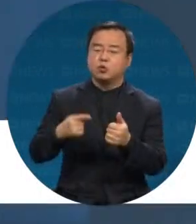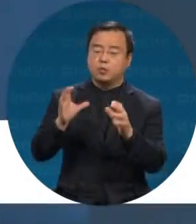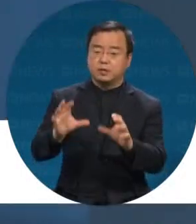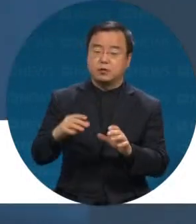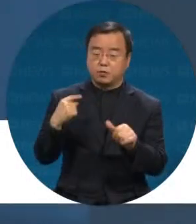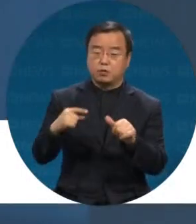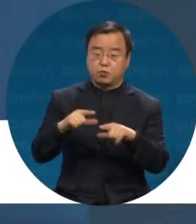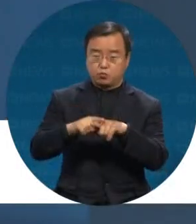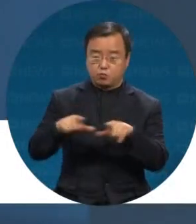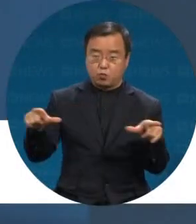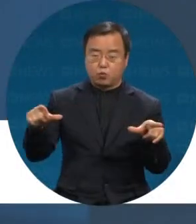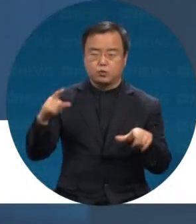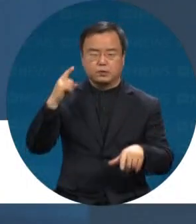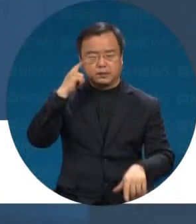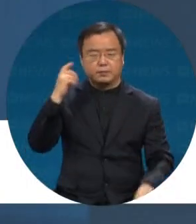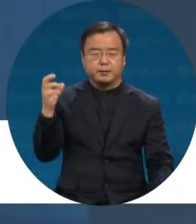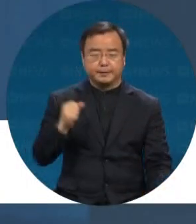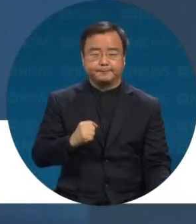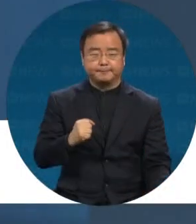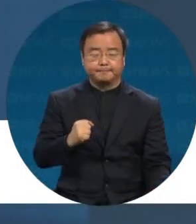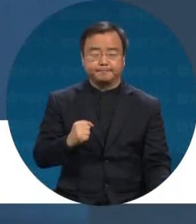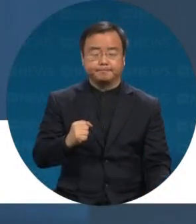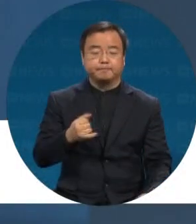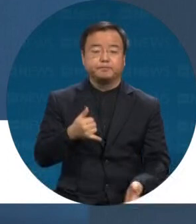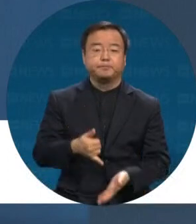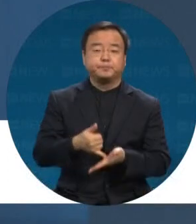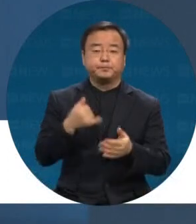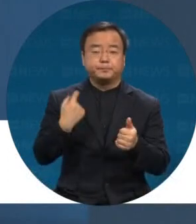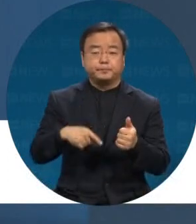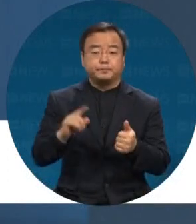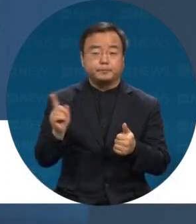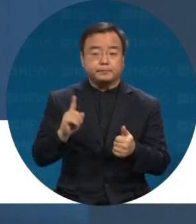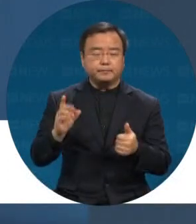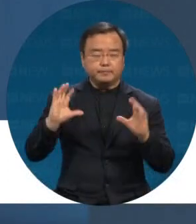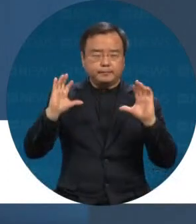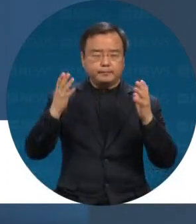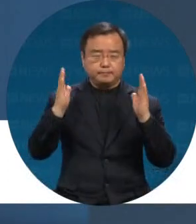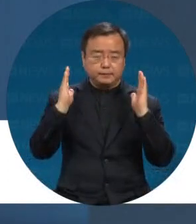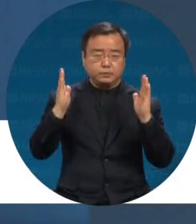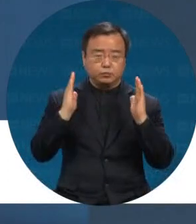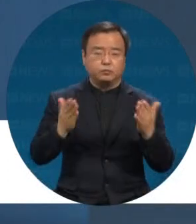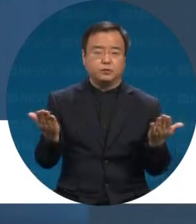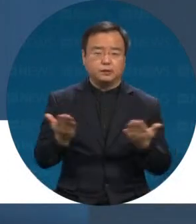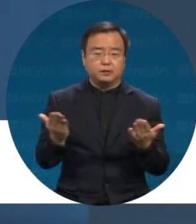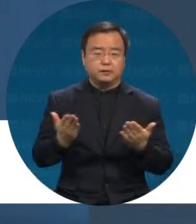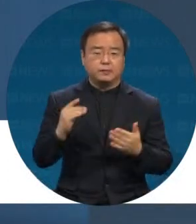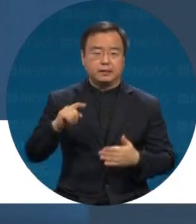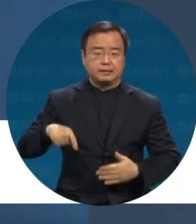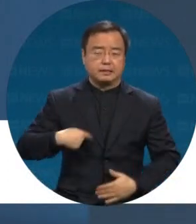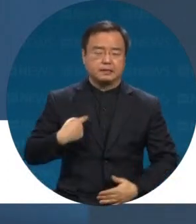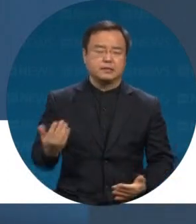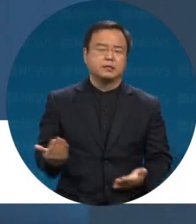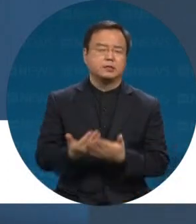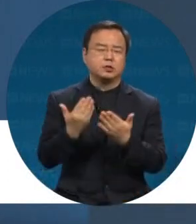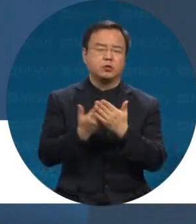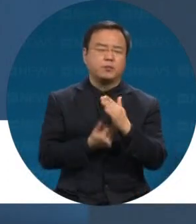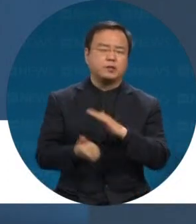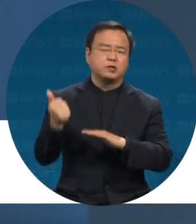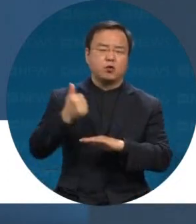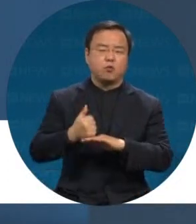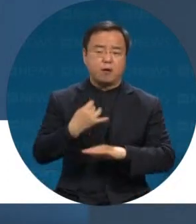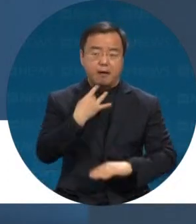표준을 저희들 방향을 잡고 있는데 인성교육은 사실은 우리 아이들 공부하는 것이 자기 출생활을 위한 공부가 되면 안 되거든요